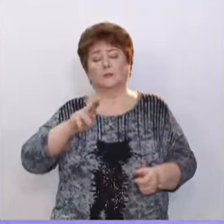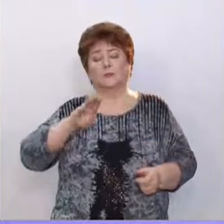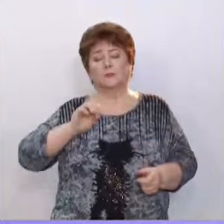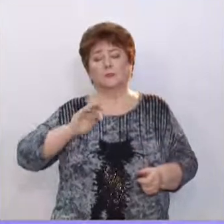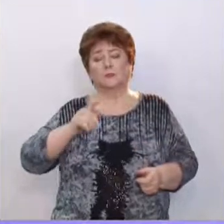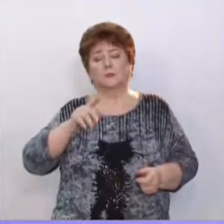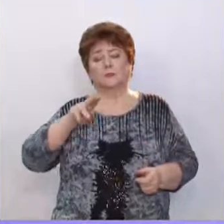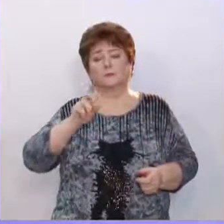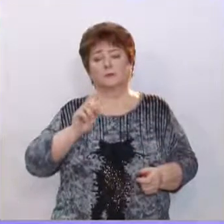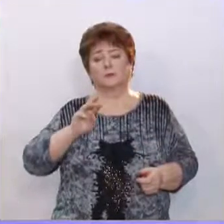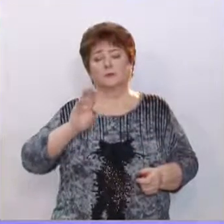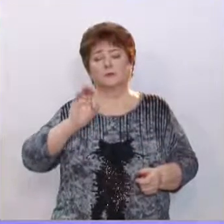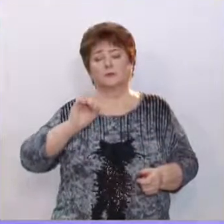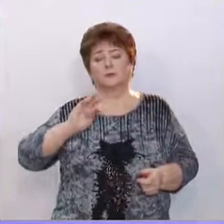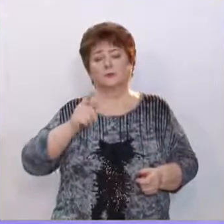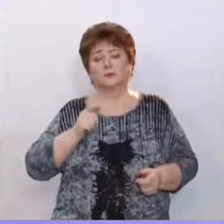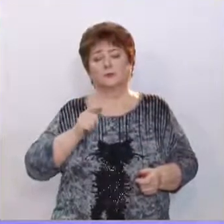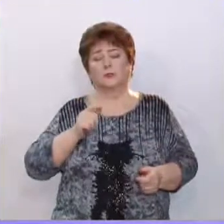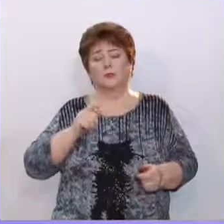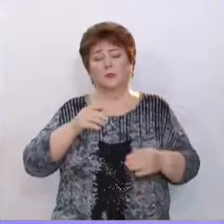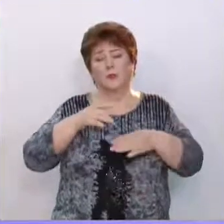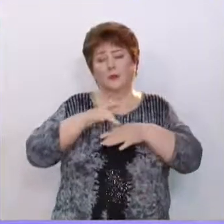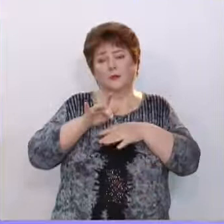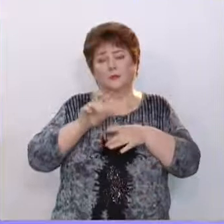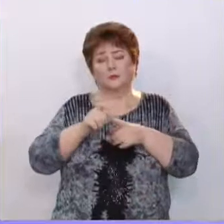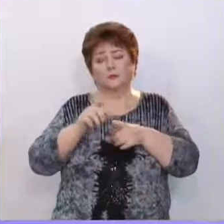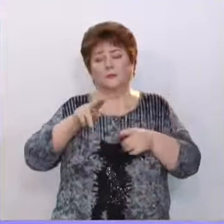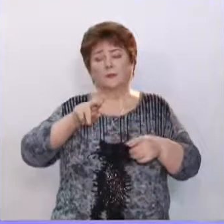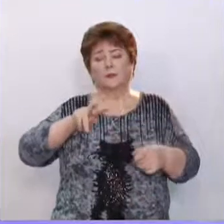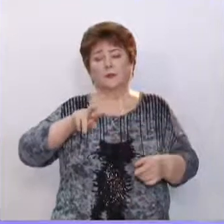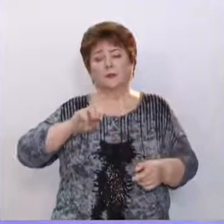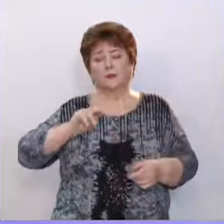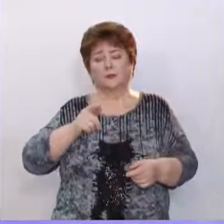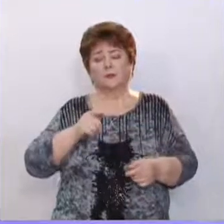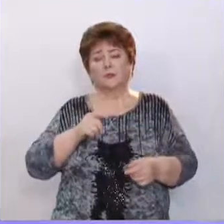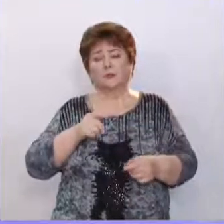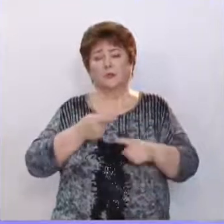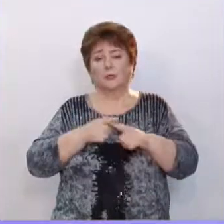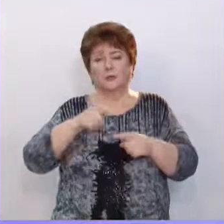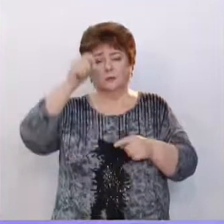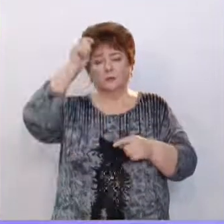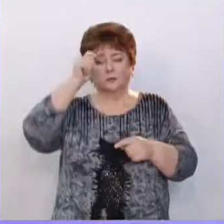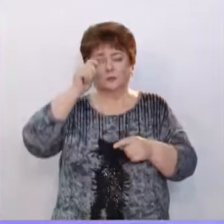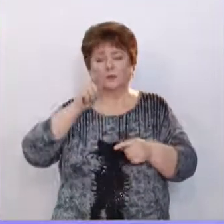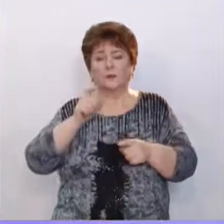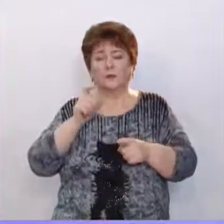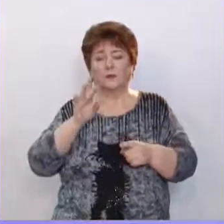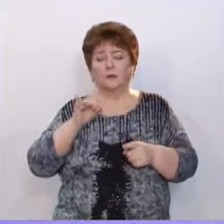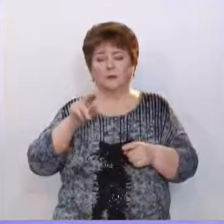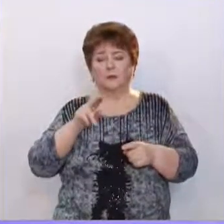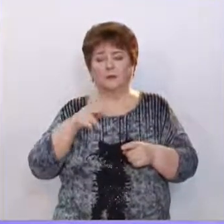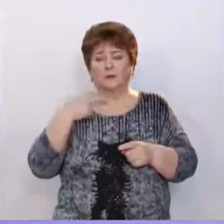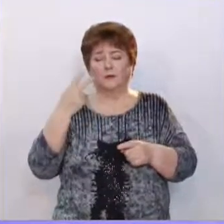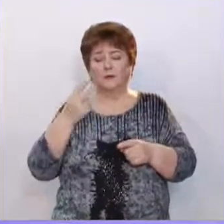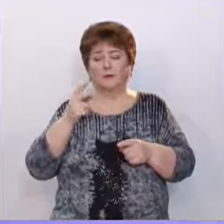течь, брошь, сушь. Лишнее слово плач, так как это слово мужского рода.